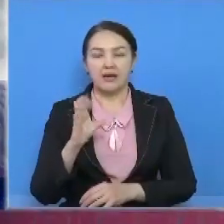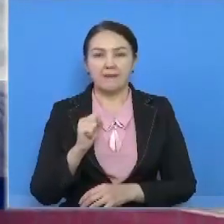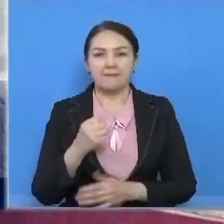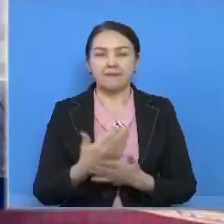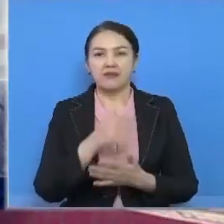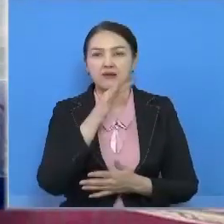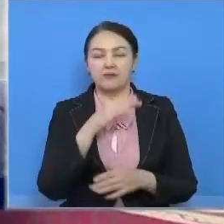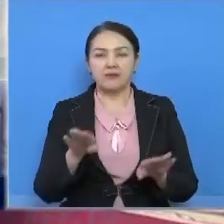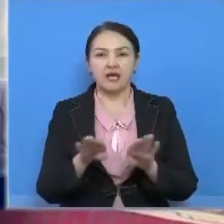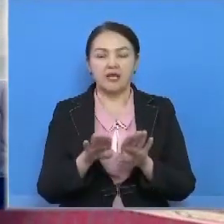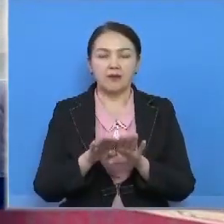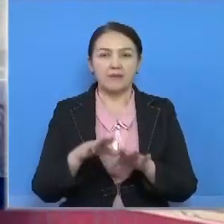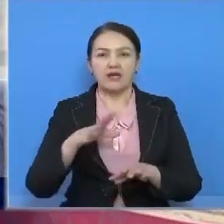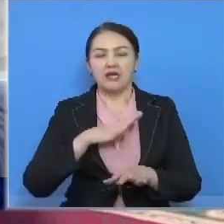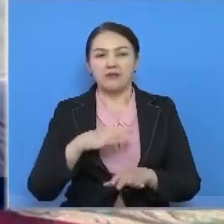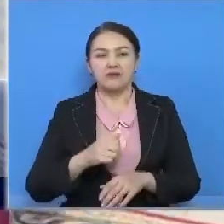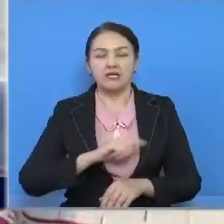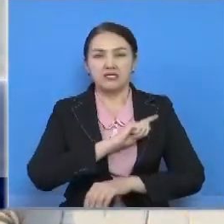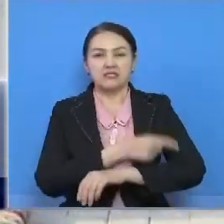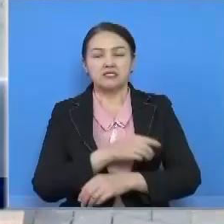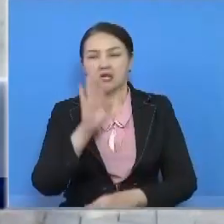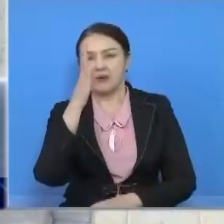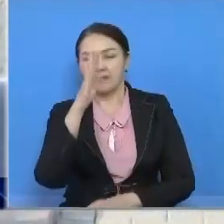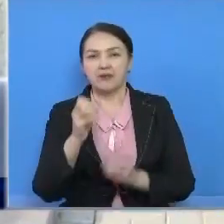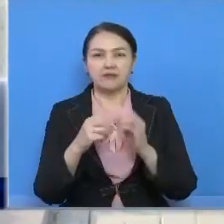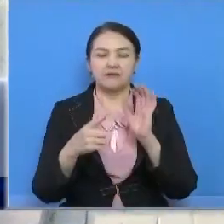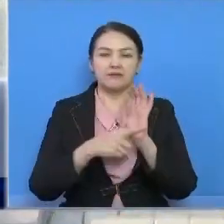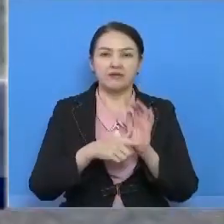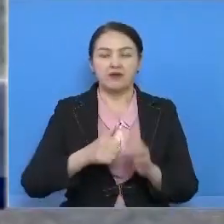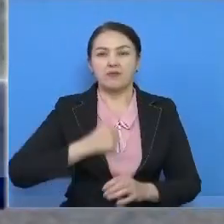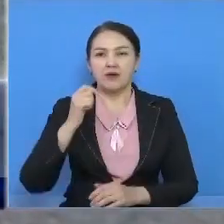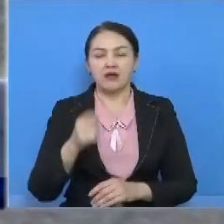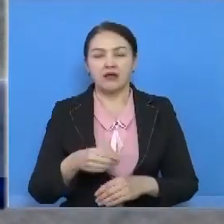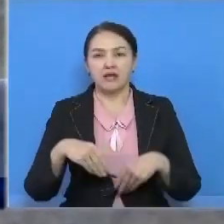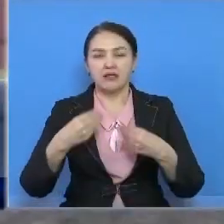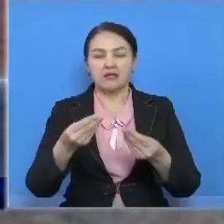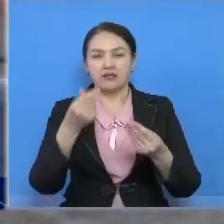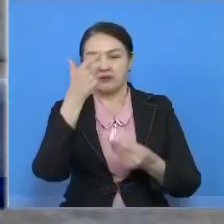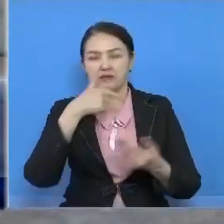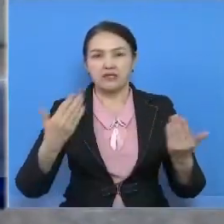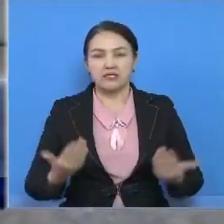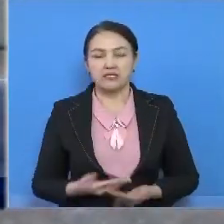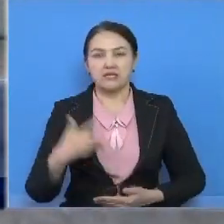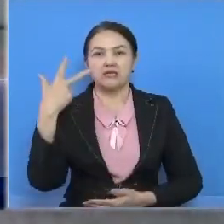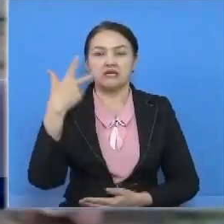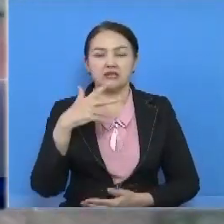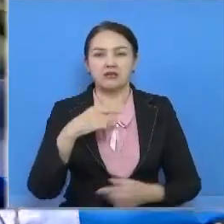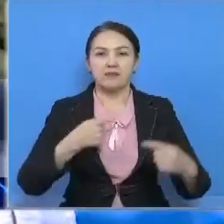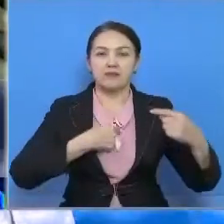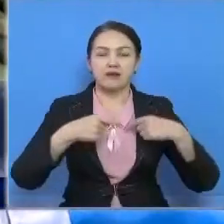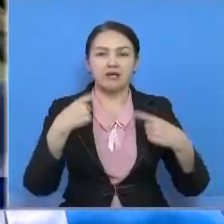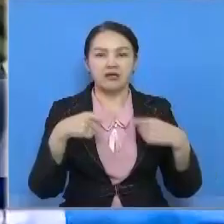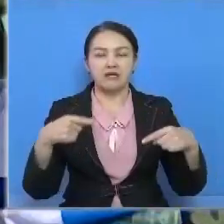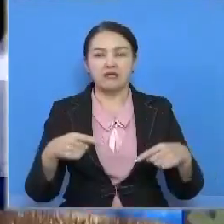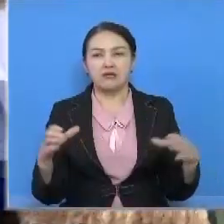время неравного боя с превосходящими силами противника 17 воинов отдали свои жизни, а еще 33 получили ранения